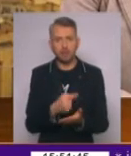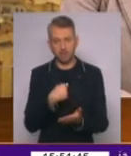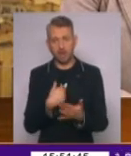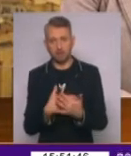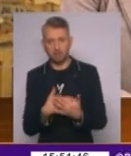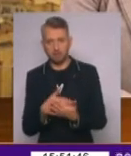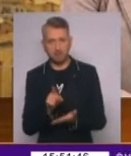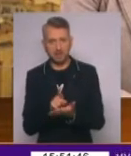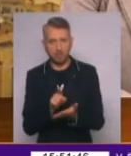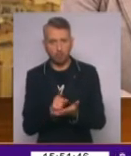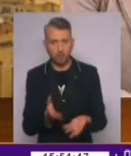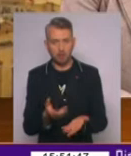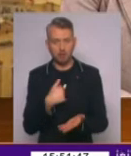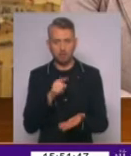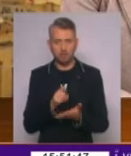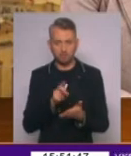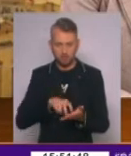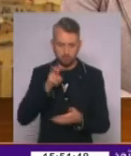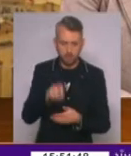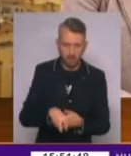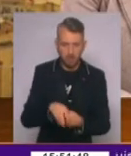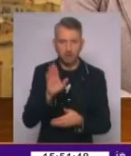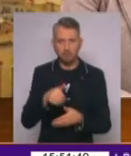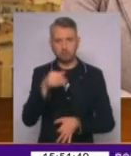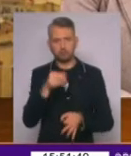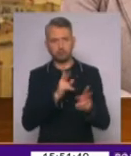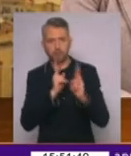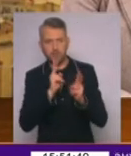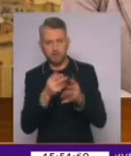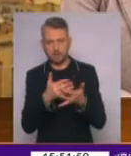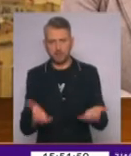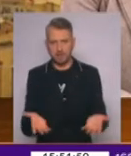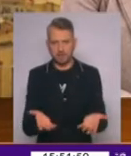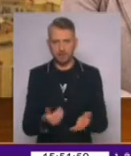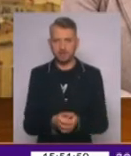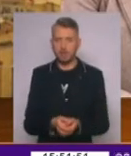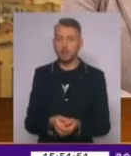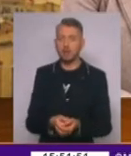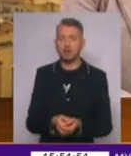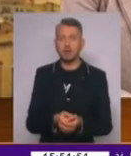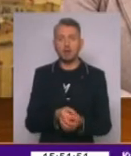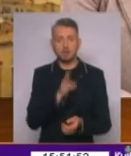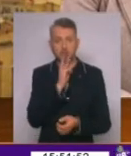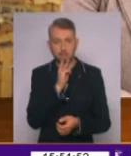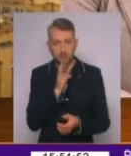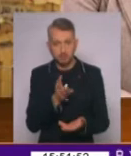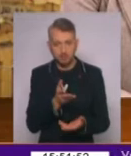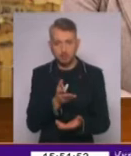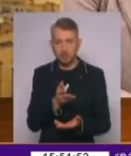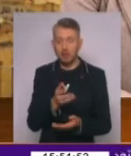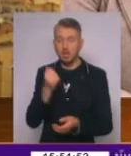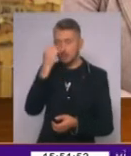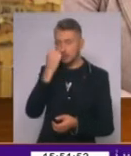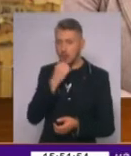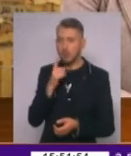наприклад, пенсіонерка, пригати і так далі, а потім у суд подавати і так далі. Так, почули. От, заплатено. Дякуємо, так. Дякуємо